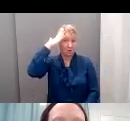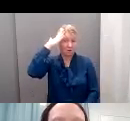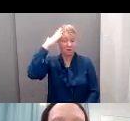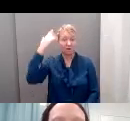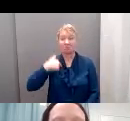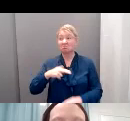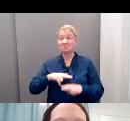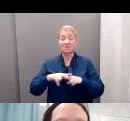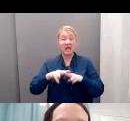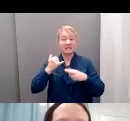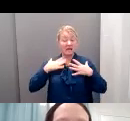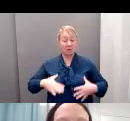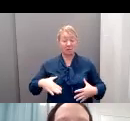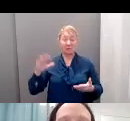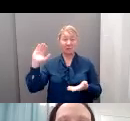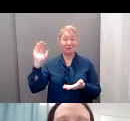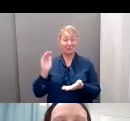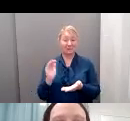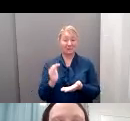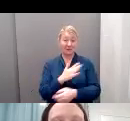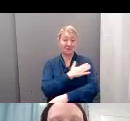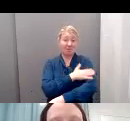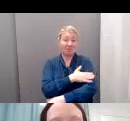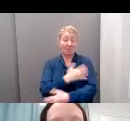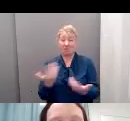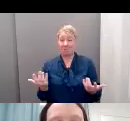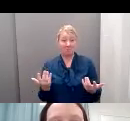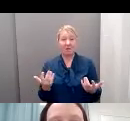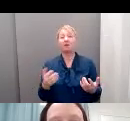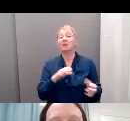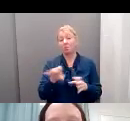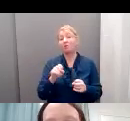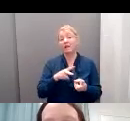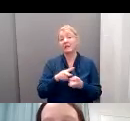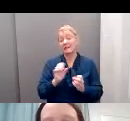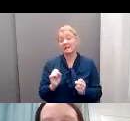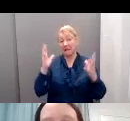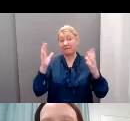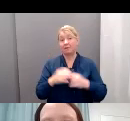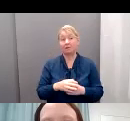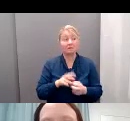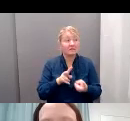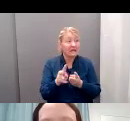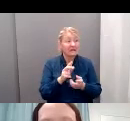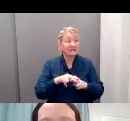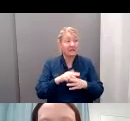känsel i kroppen påverkar också sexlivet. Sex känns inte som